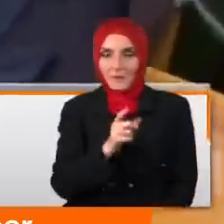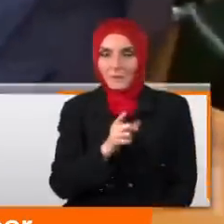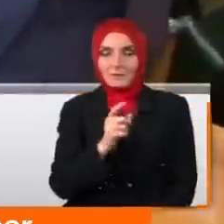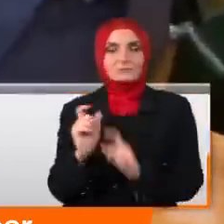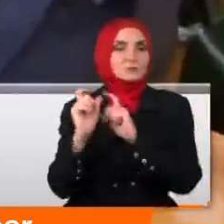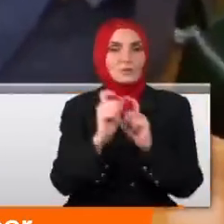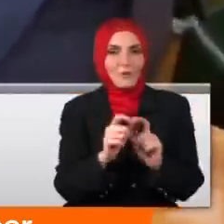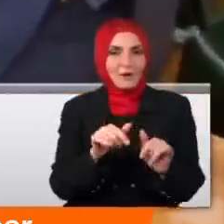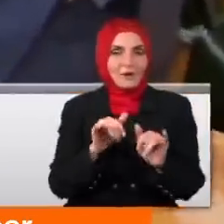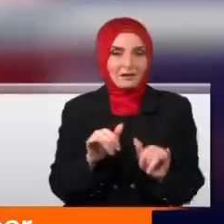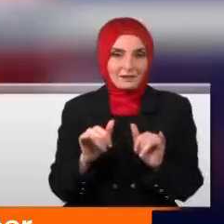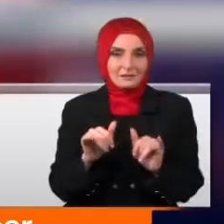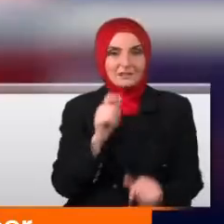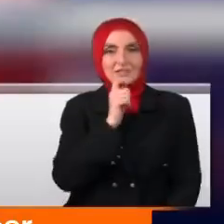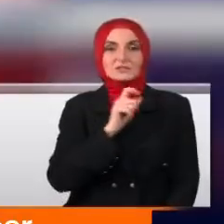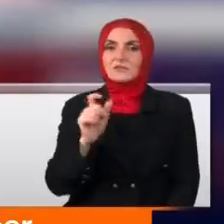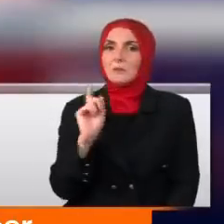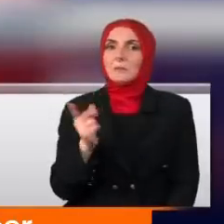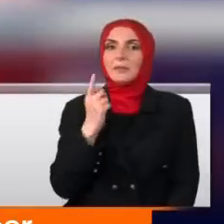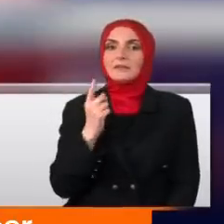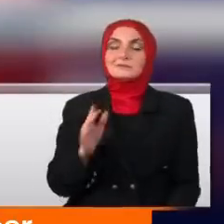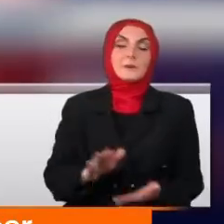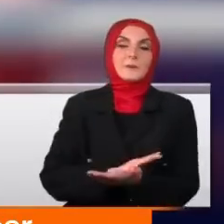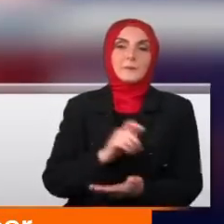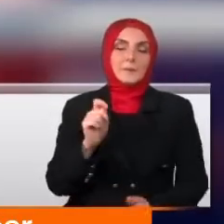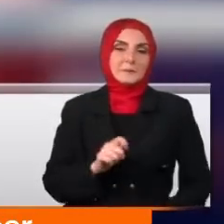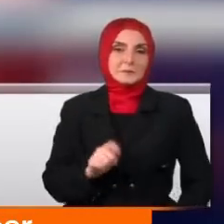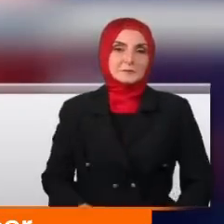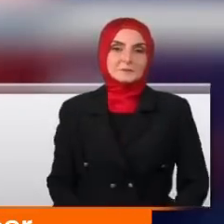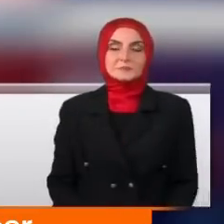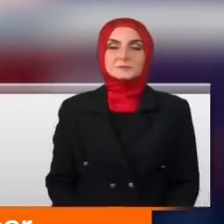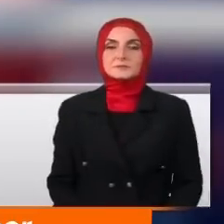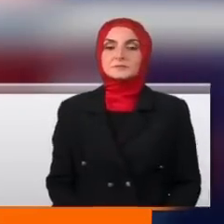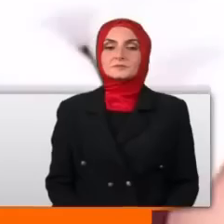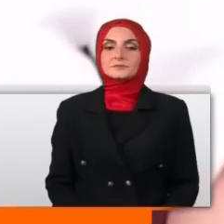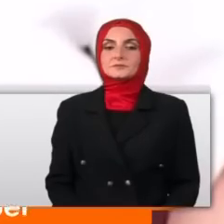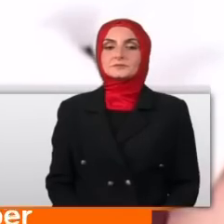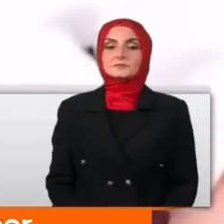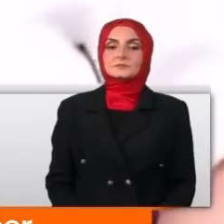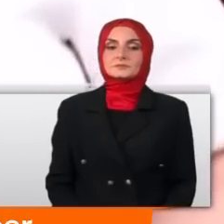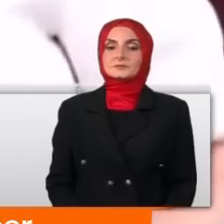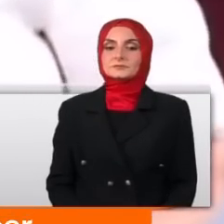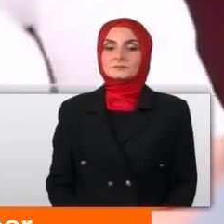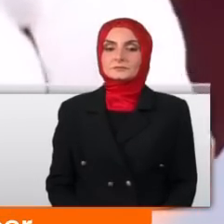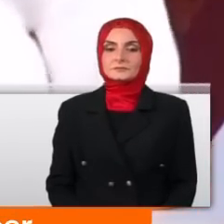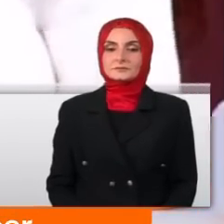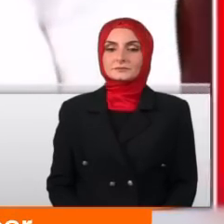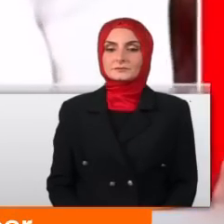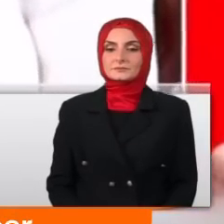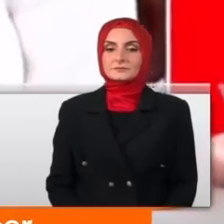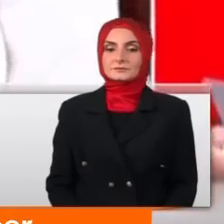ilginç bir şekilde geçiştirdi size Büyükşehir Belediye Başkanlığı teklifi geldi Kabul eder misiniz Can erzincanımızın